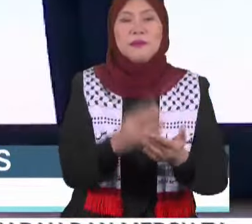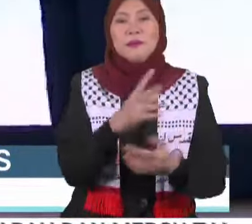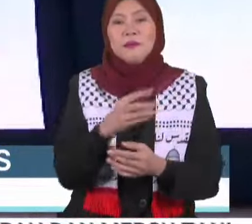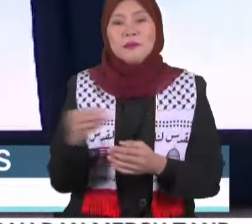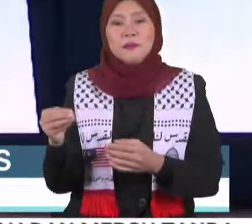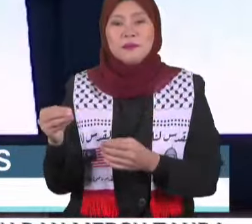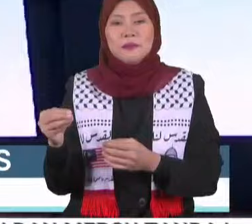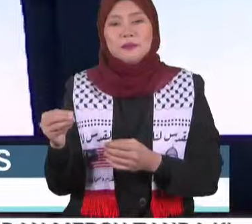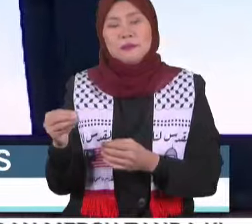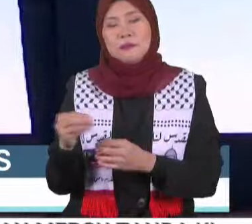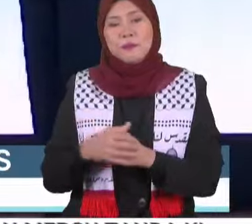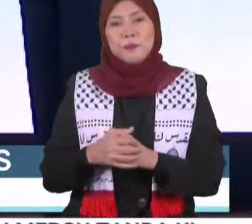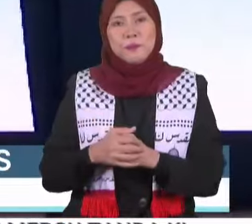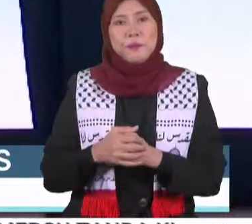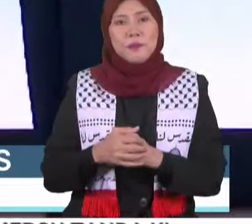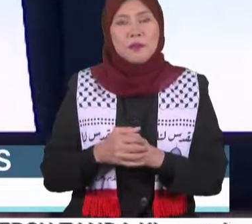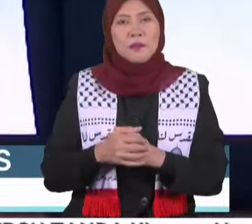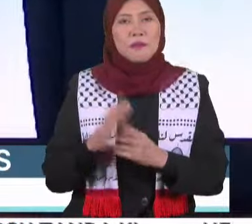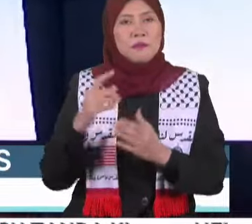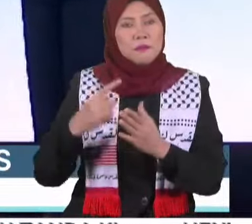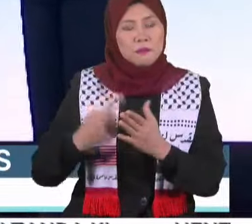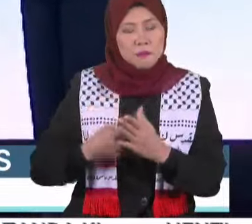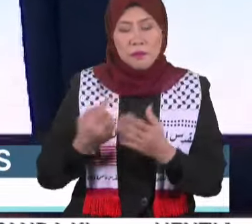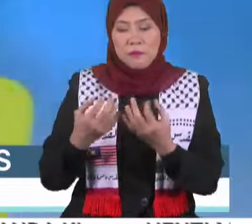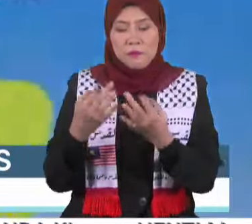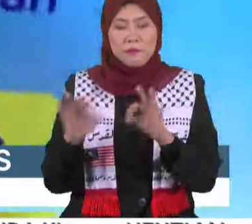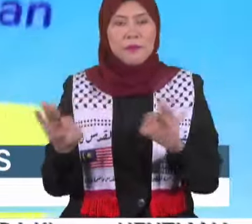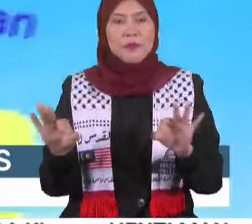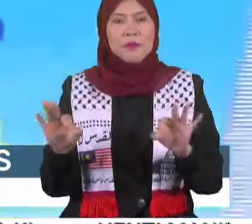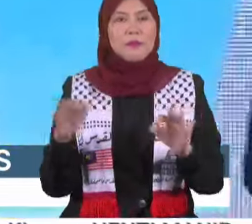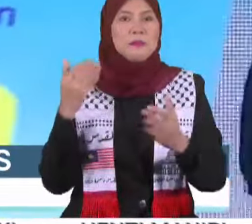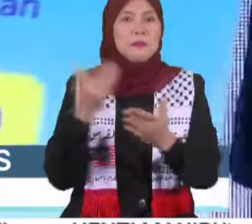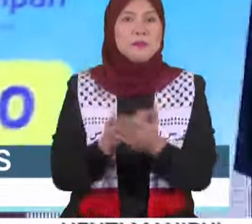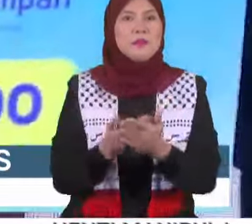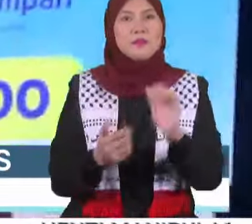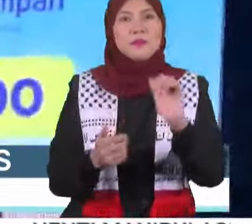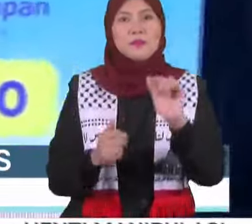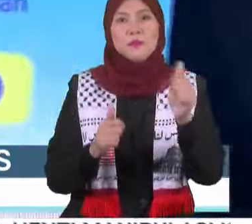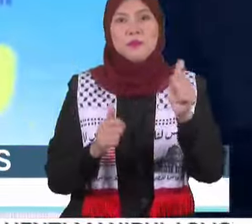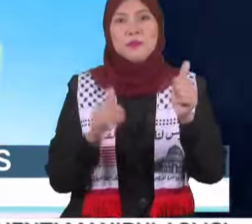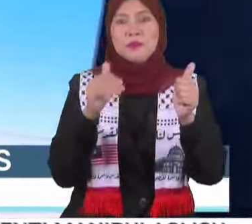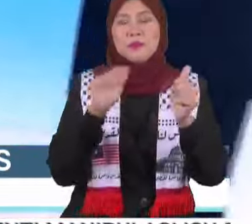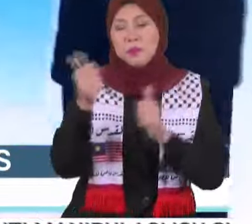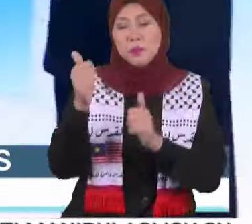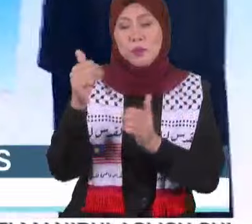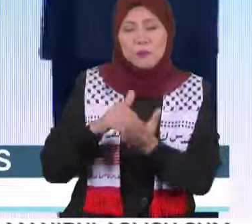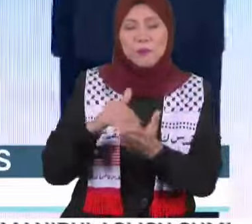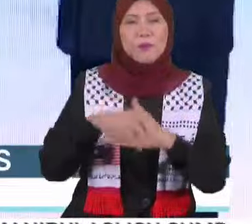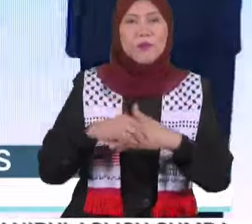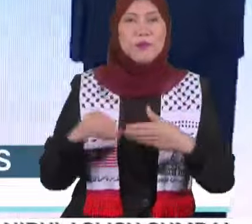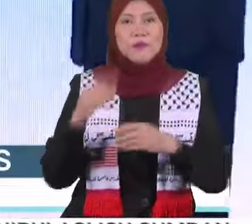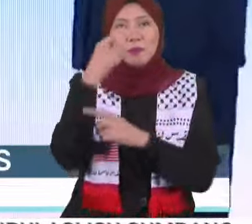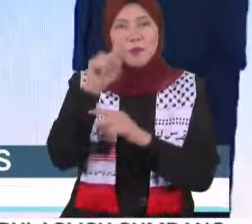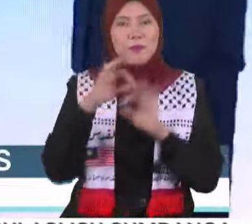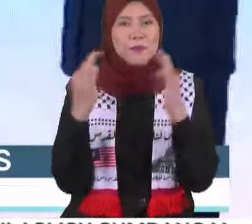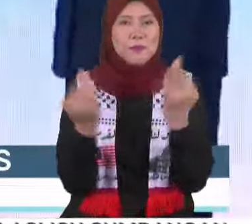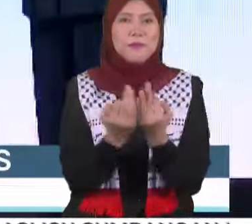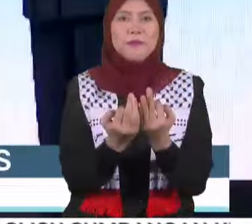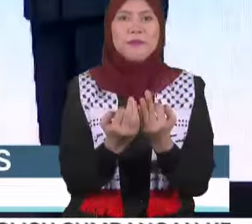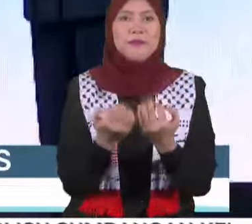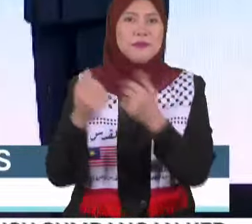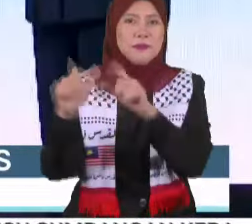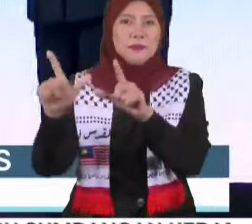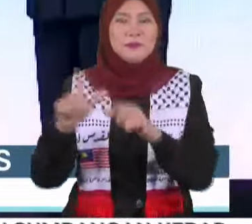dividen komparatif dan geran sepadan secara percuma hingga RM10,000 untuk satu keluarga yang